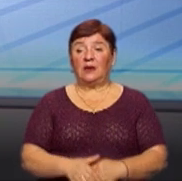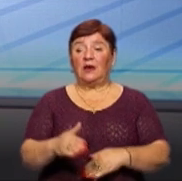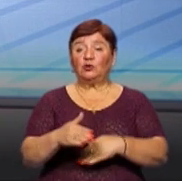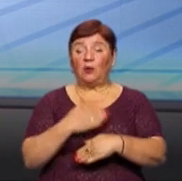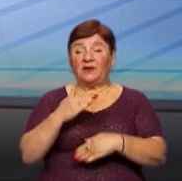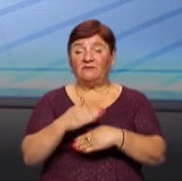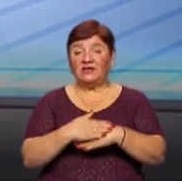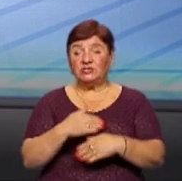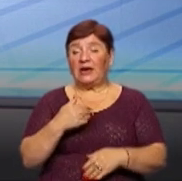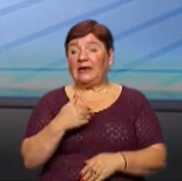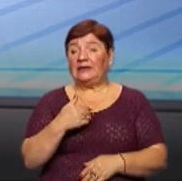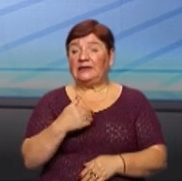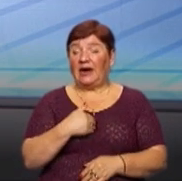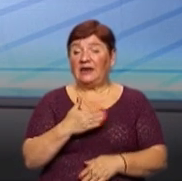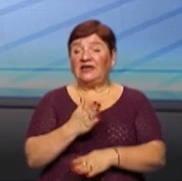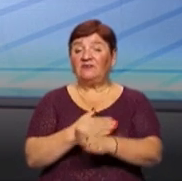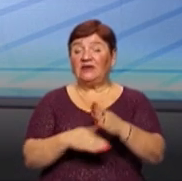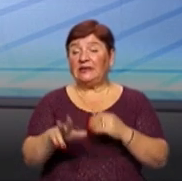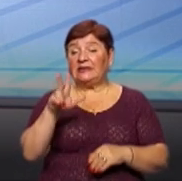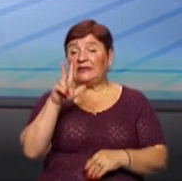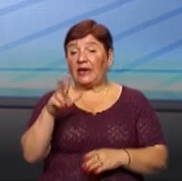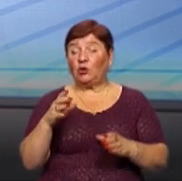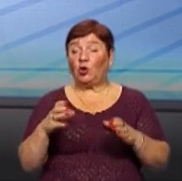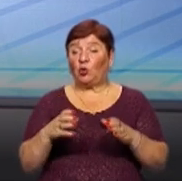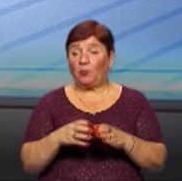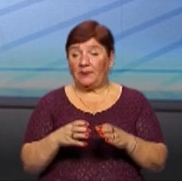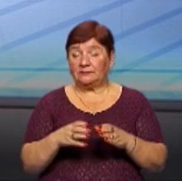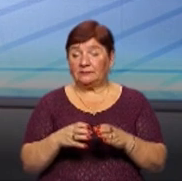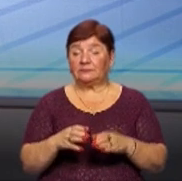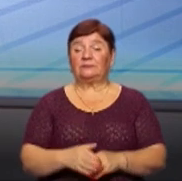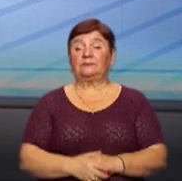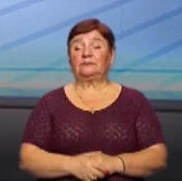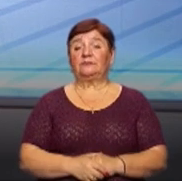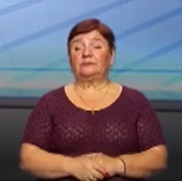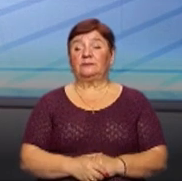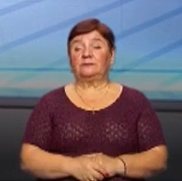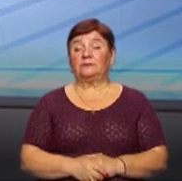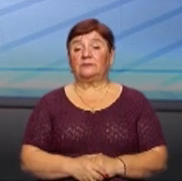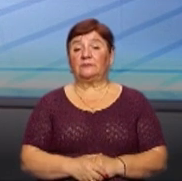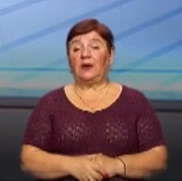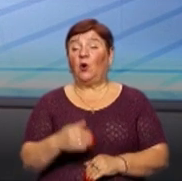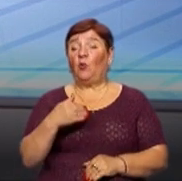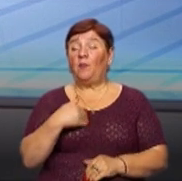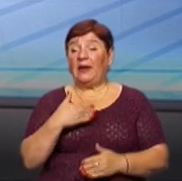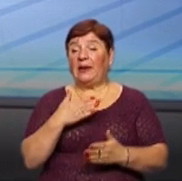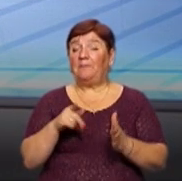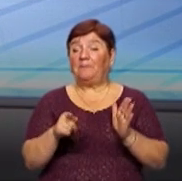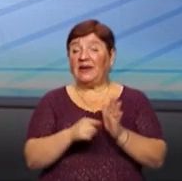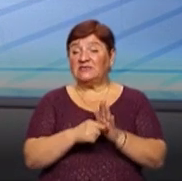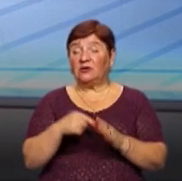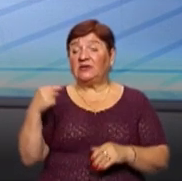Добрий вечір. Я інвалід третьої групи. Так. І в мене